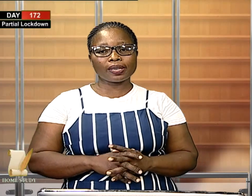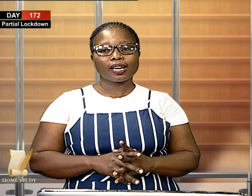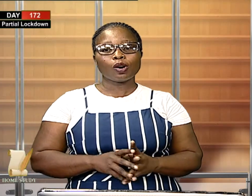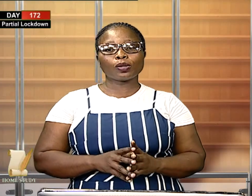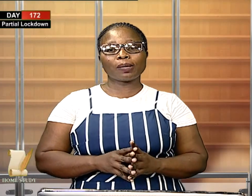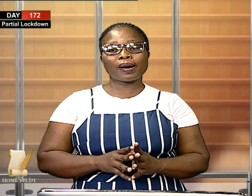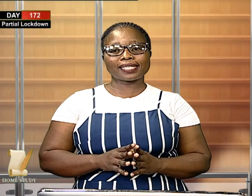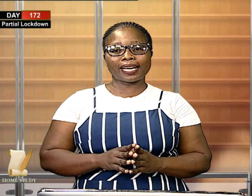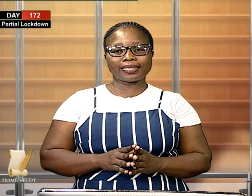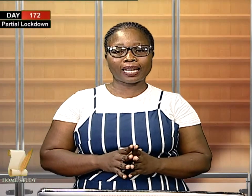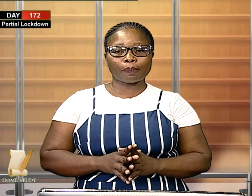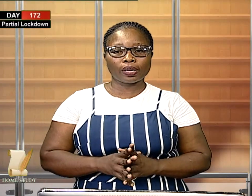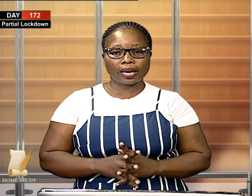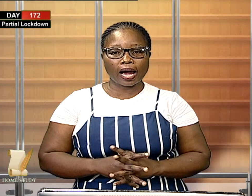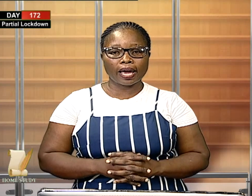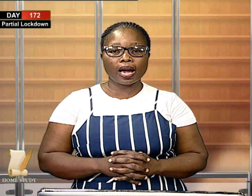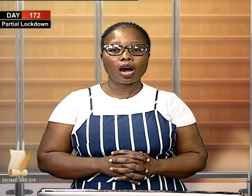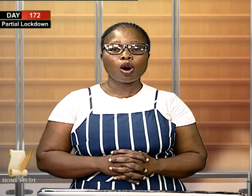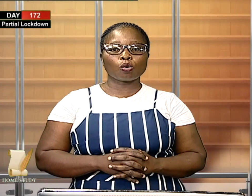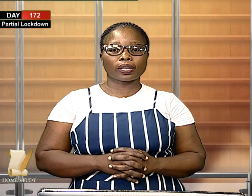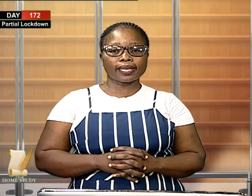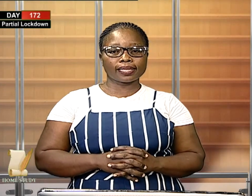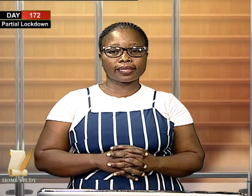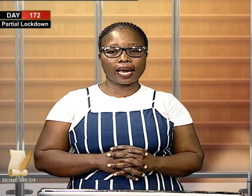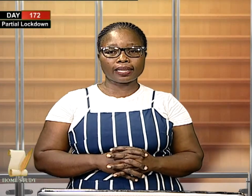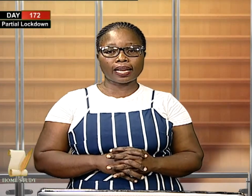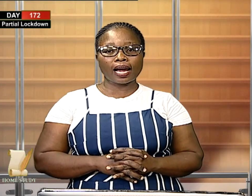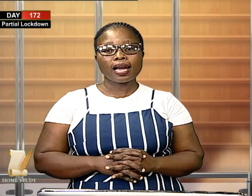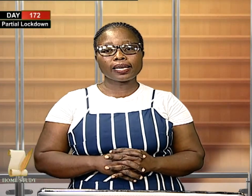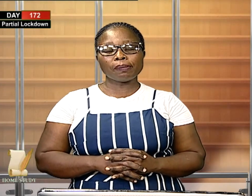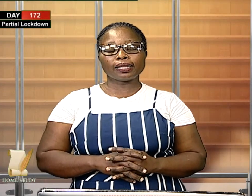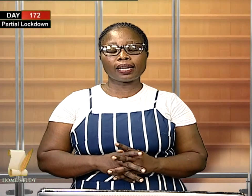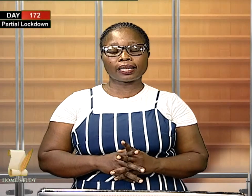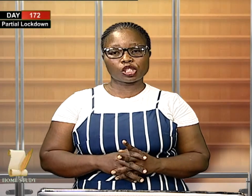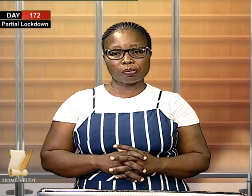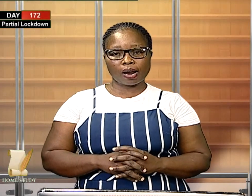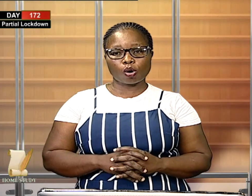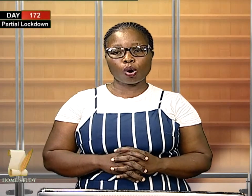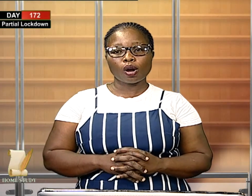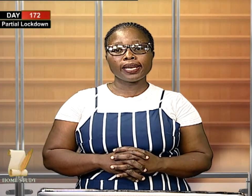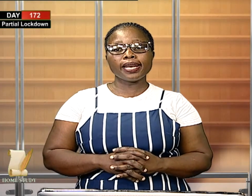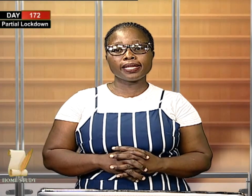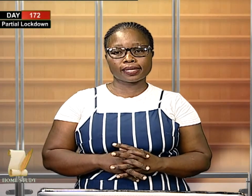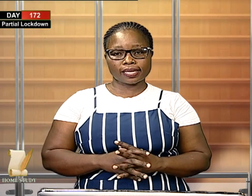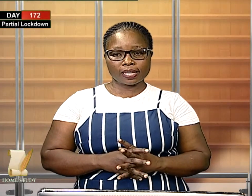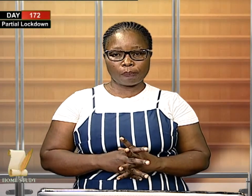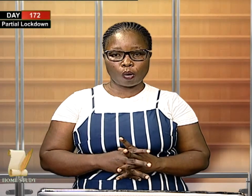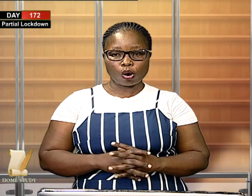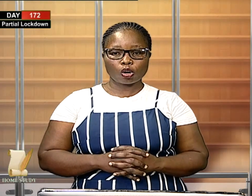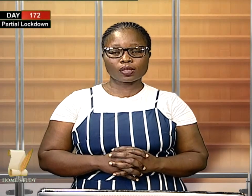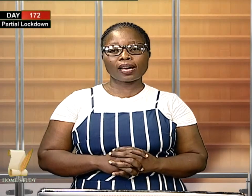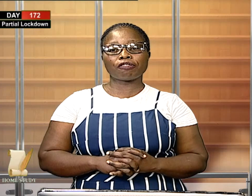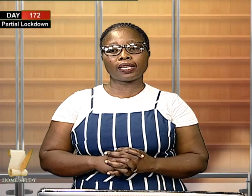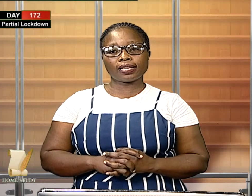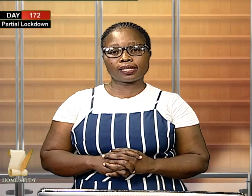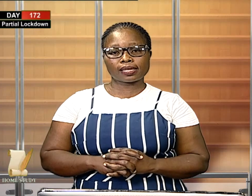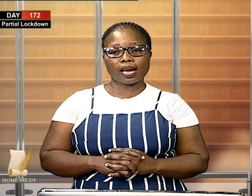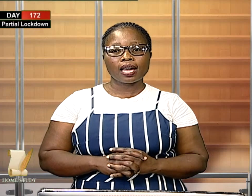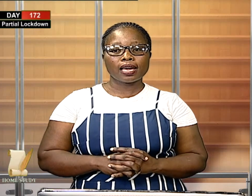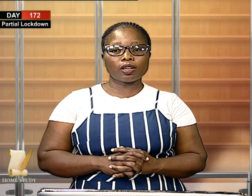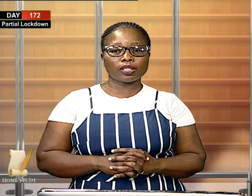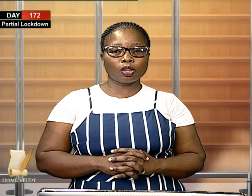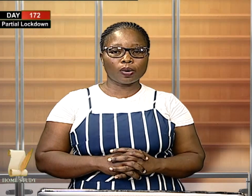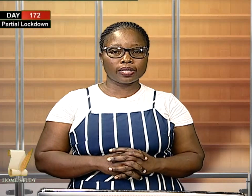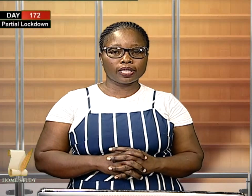mfundzi wami utiphathe kahle lapho ekhaya ugeze tandla ngemandila gijimako nensipho